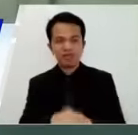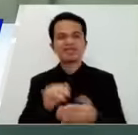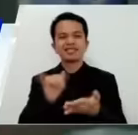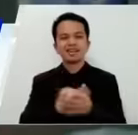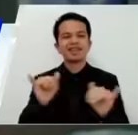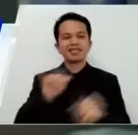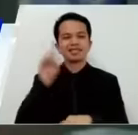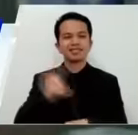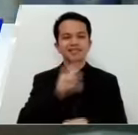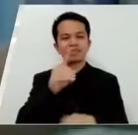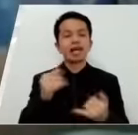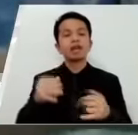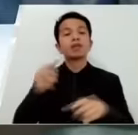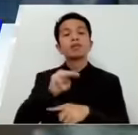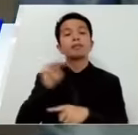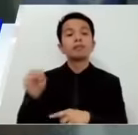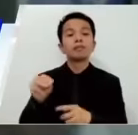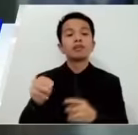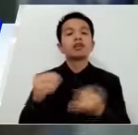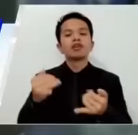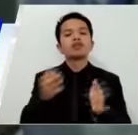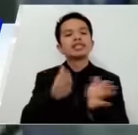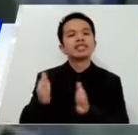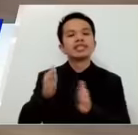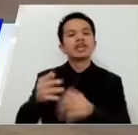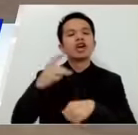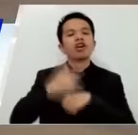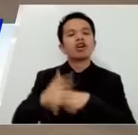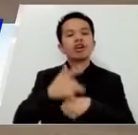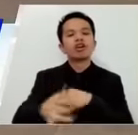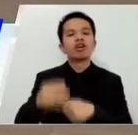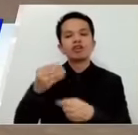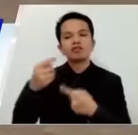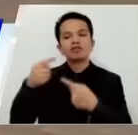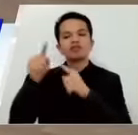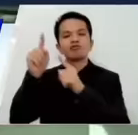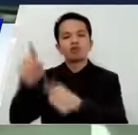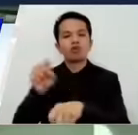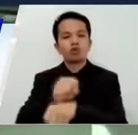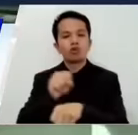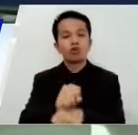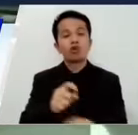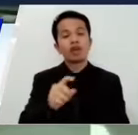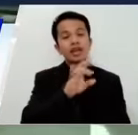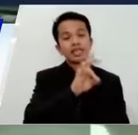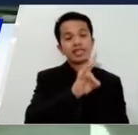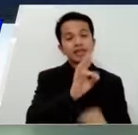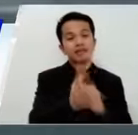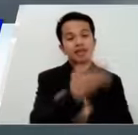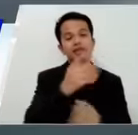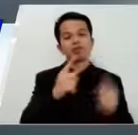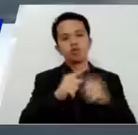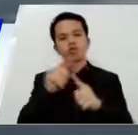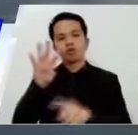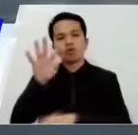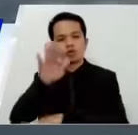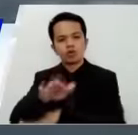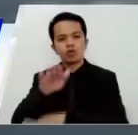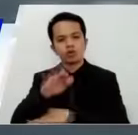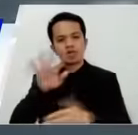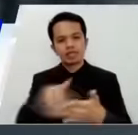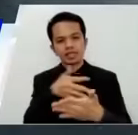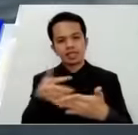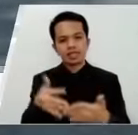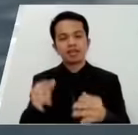Metro Manila, ang pinaagang pasok ng mga taga-gobyerno. Magiging 7 a.m. to 4 p.m. na ang kanilang schedule. Halos kalahating